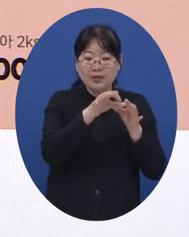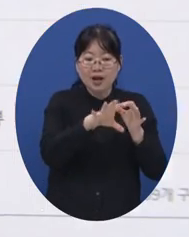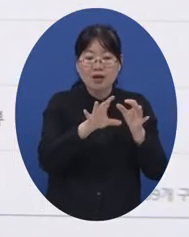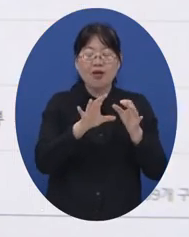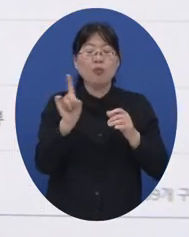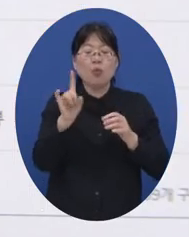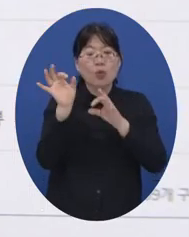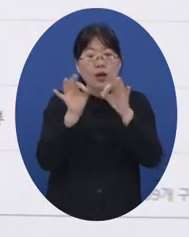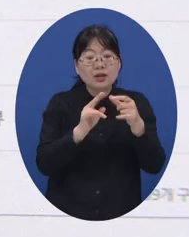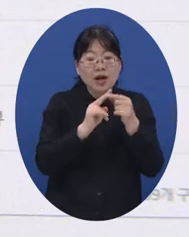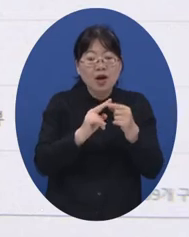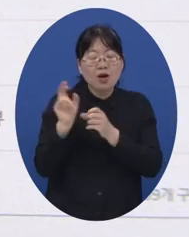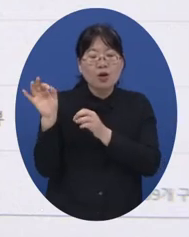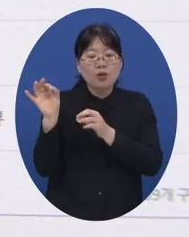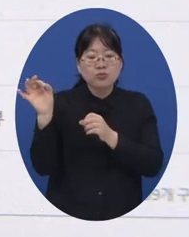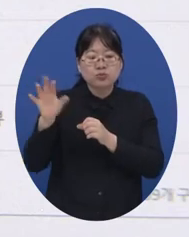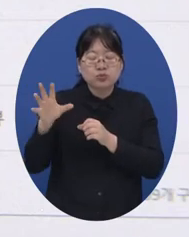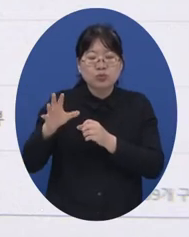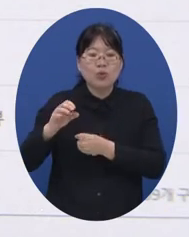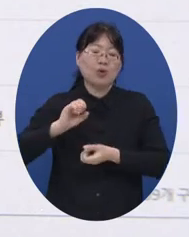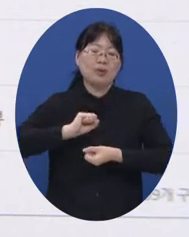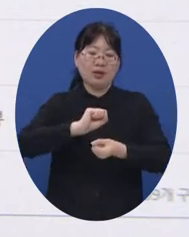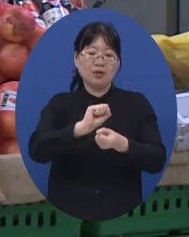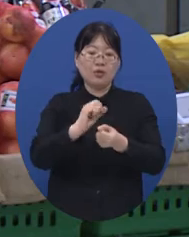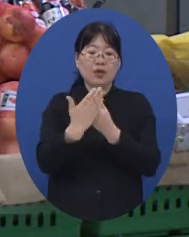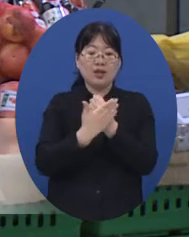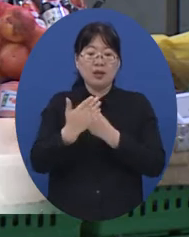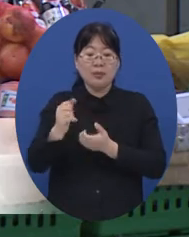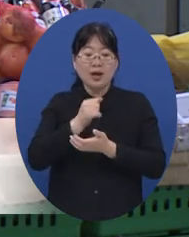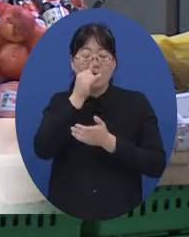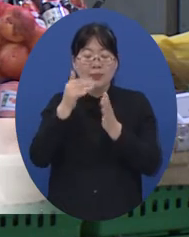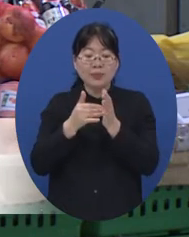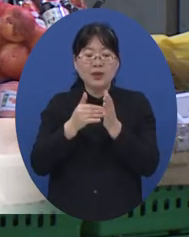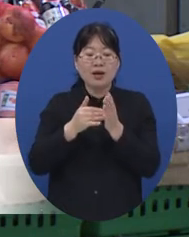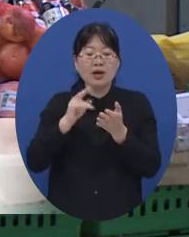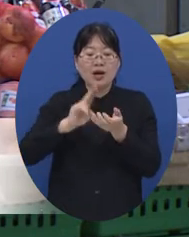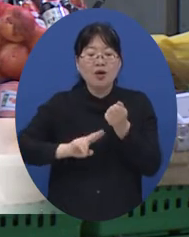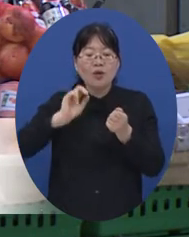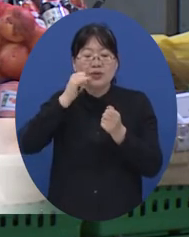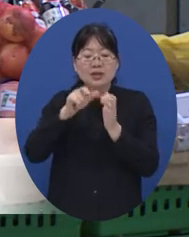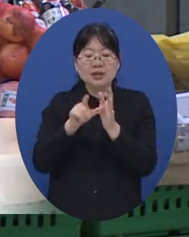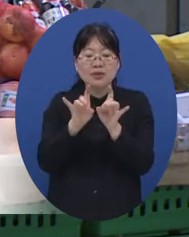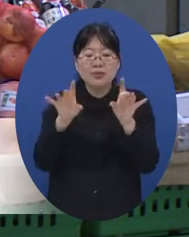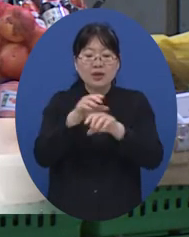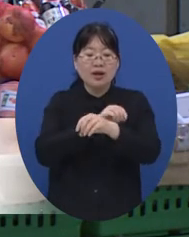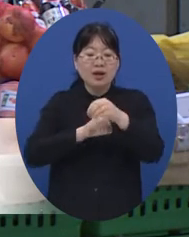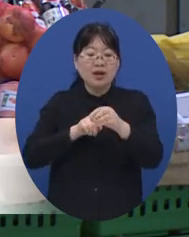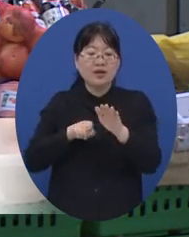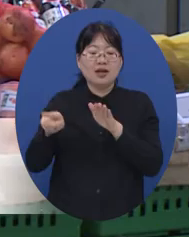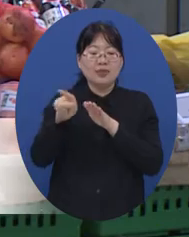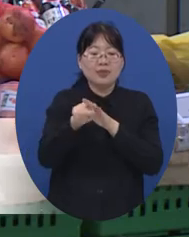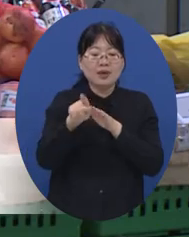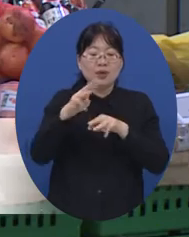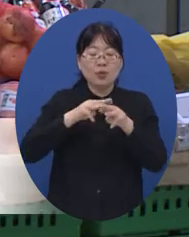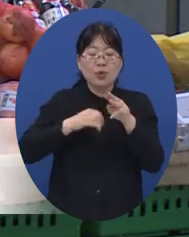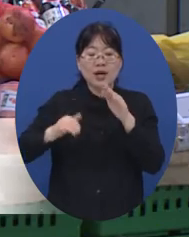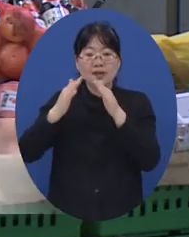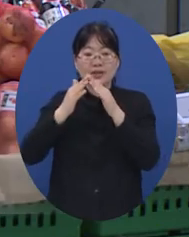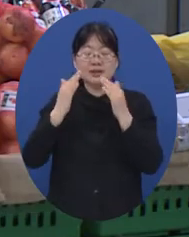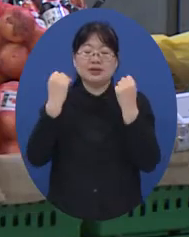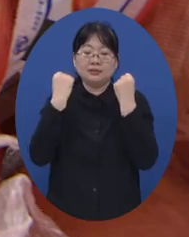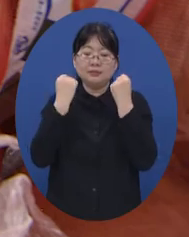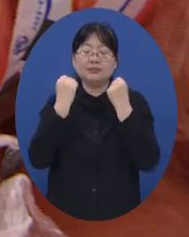온라인에선 할인은 물론 무료배송 혜택도 받을 수 있습니다. 농산물 판매에 어려움이 있을 때마다 적극적으로 나서서 농가에 힘이